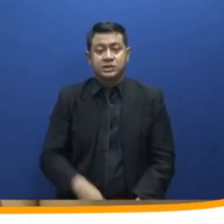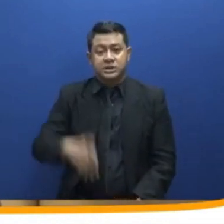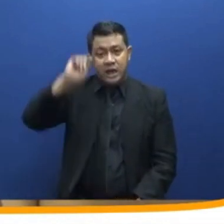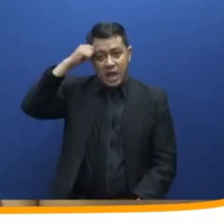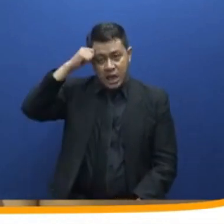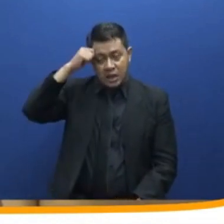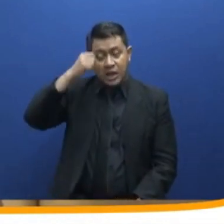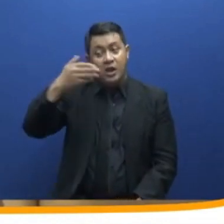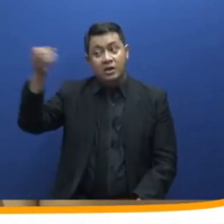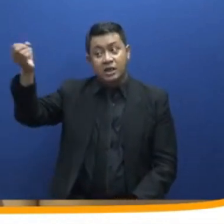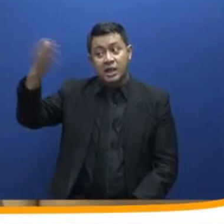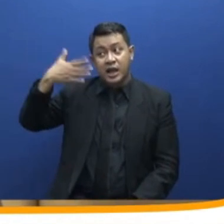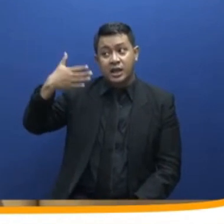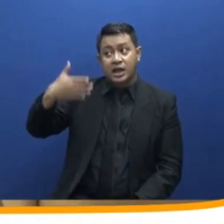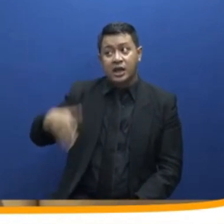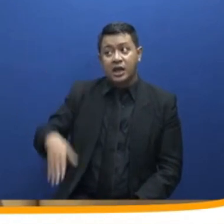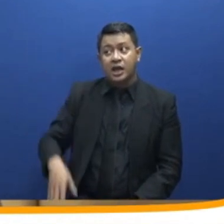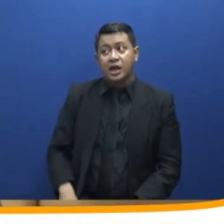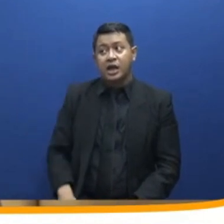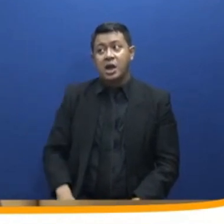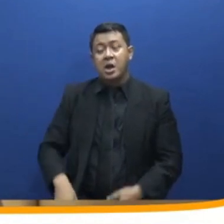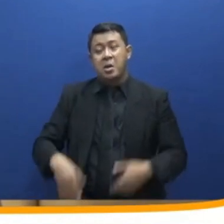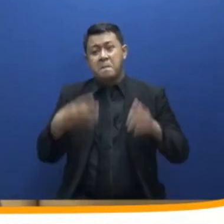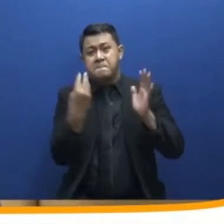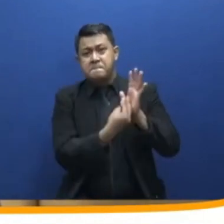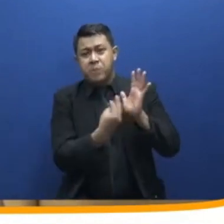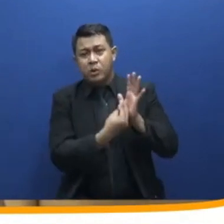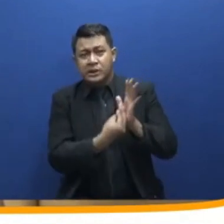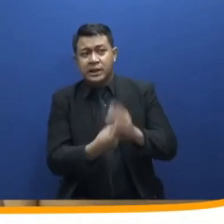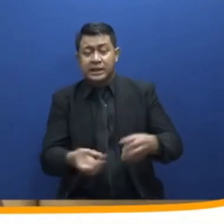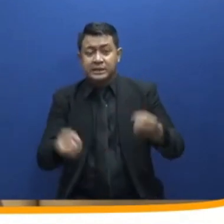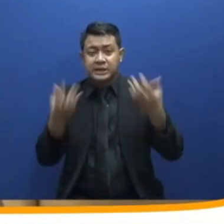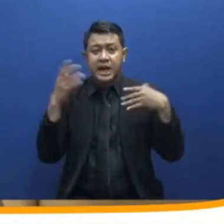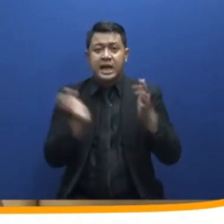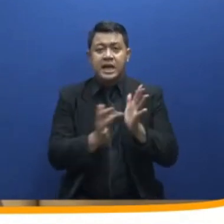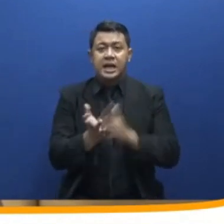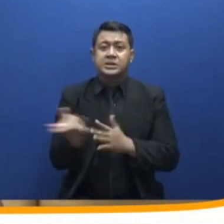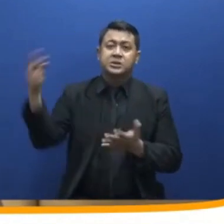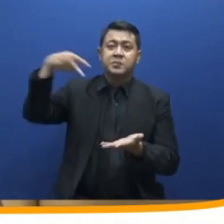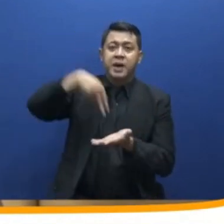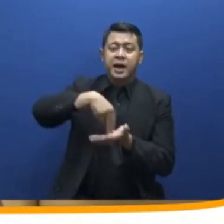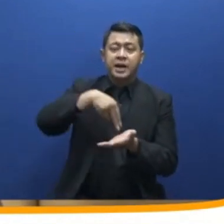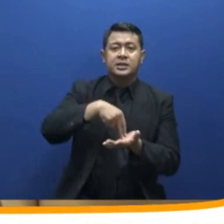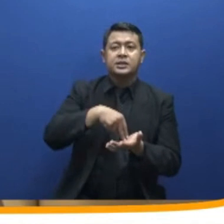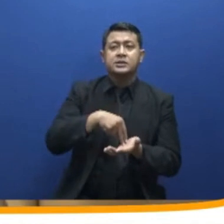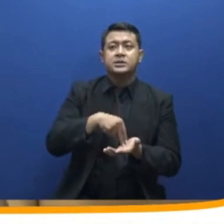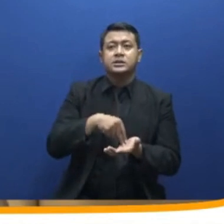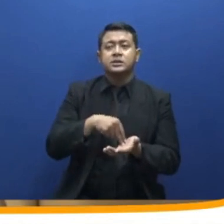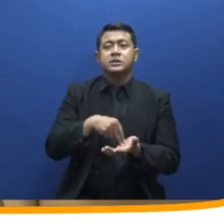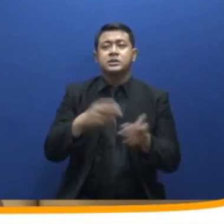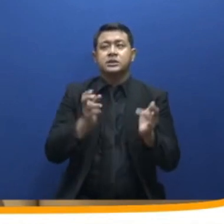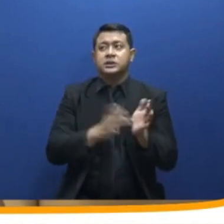nanti kalau ditanya saya sudah pernah mengatakan bukti yang paling otentik Yesus bangkit dari mati adalah